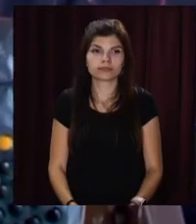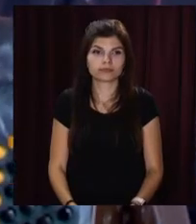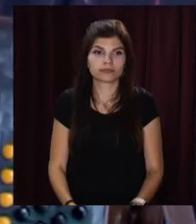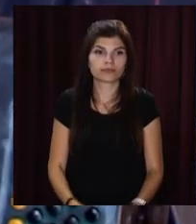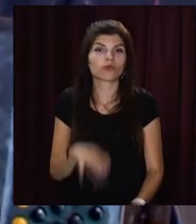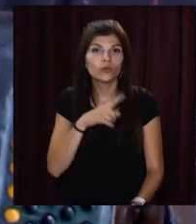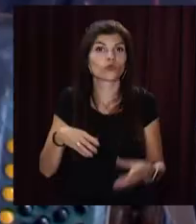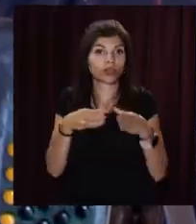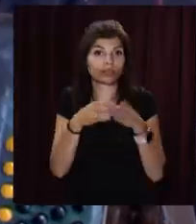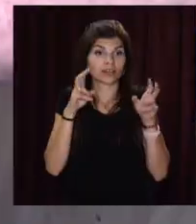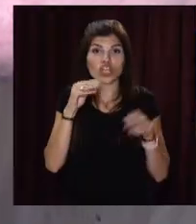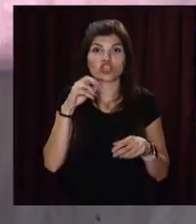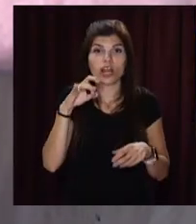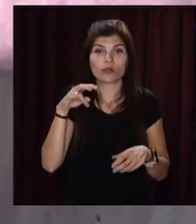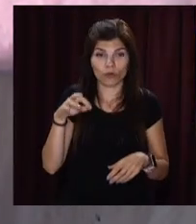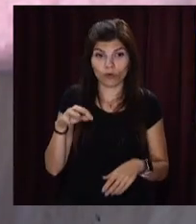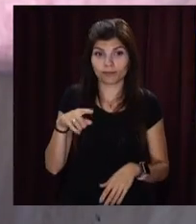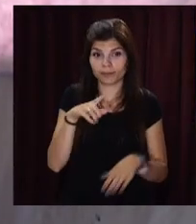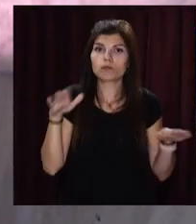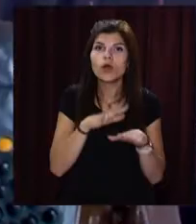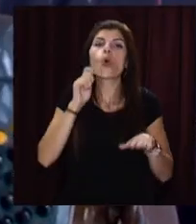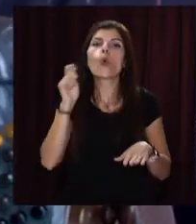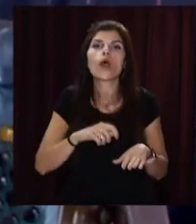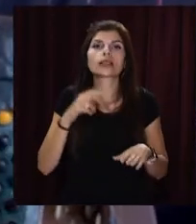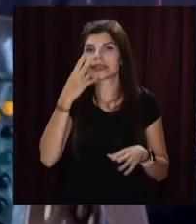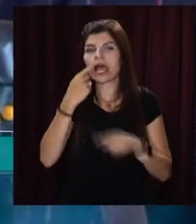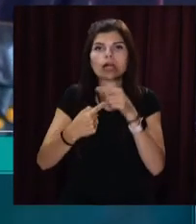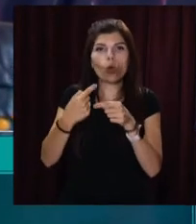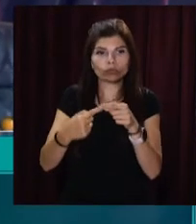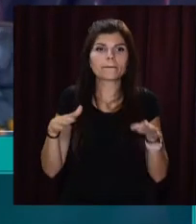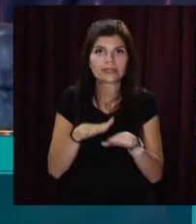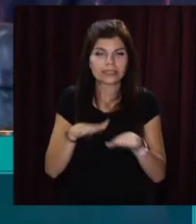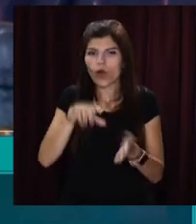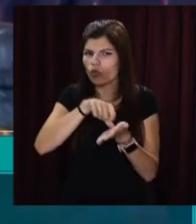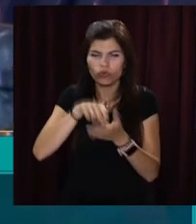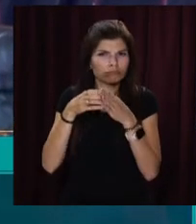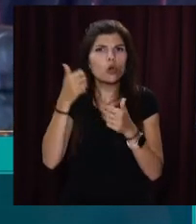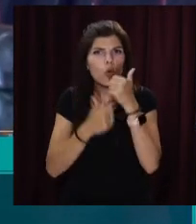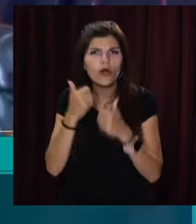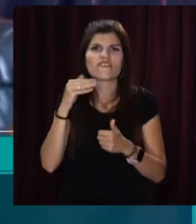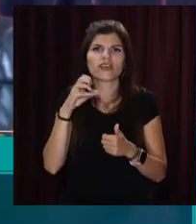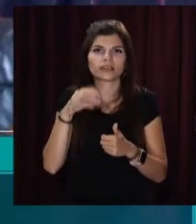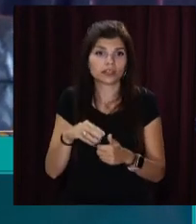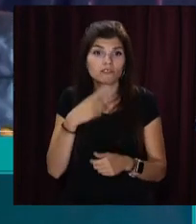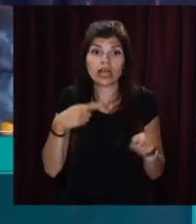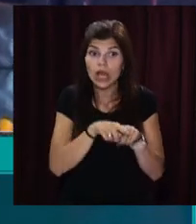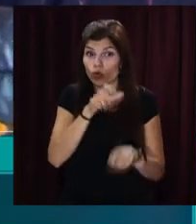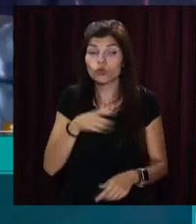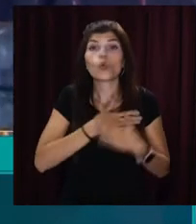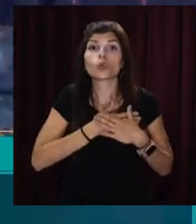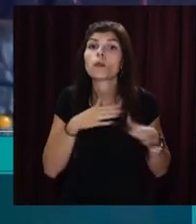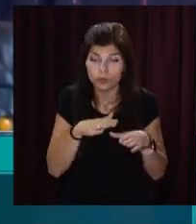для таких же любителів пісень готують ще багато сюрпризів. Ми будемо проходити відборочний тур в